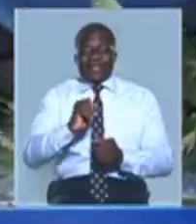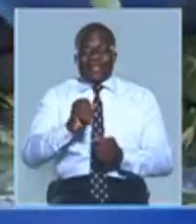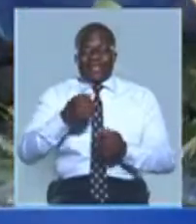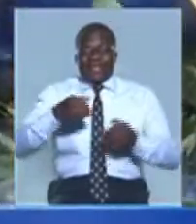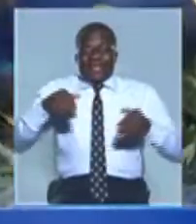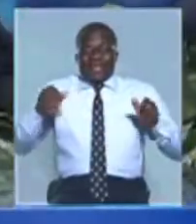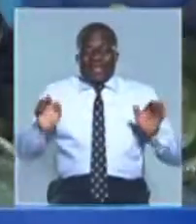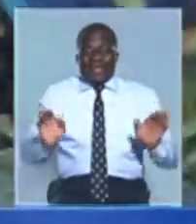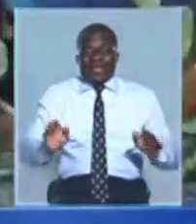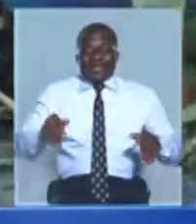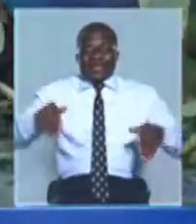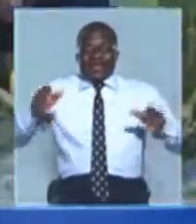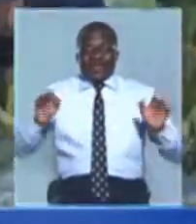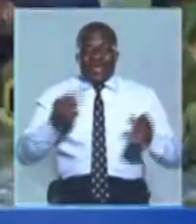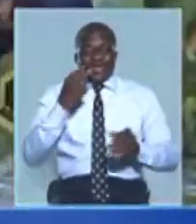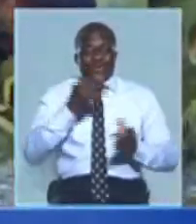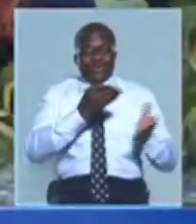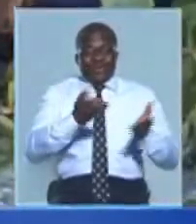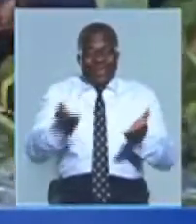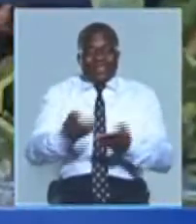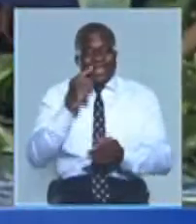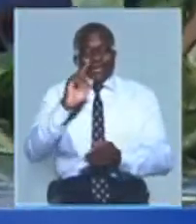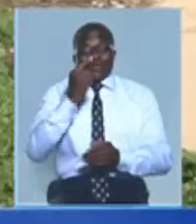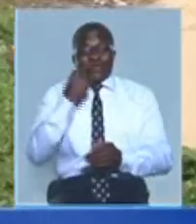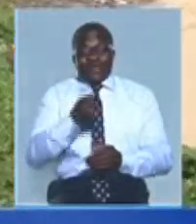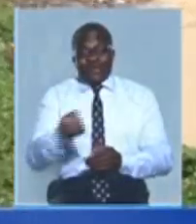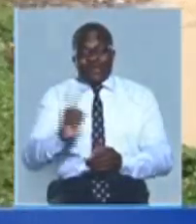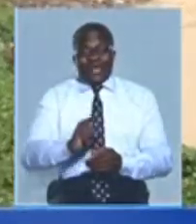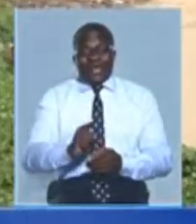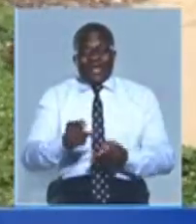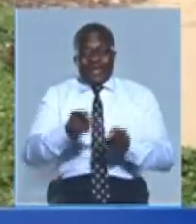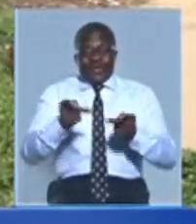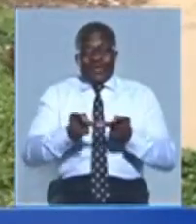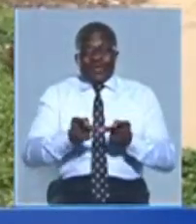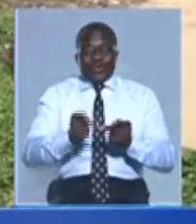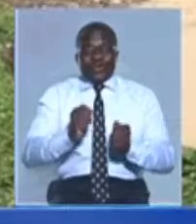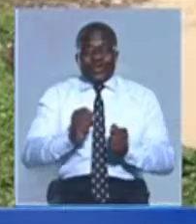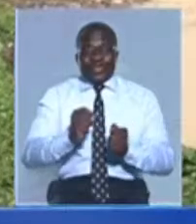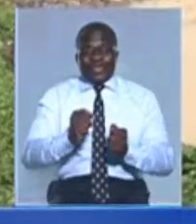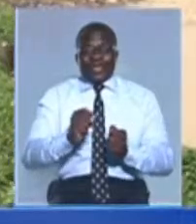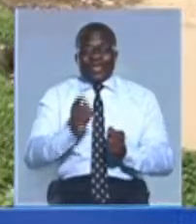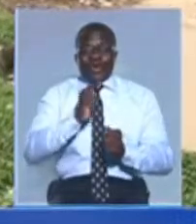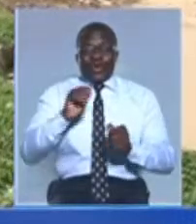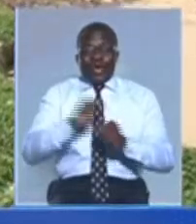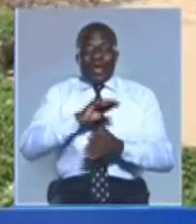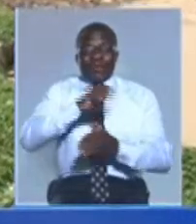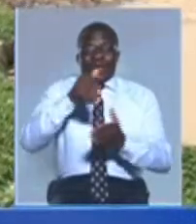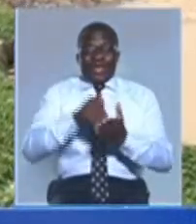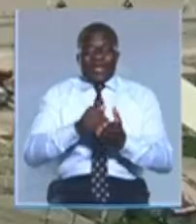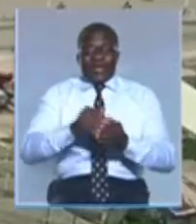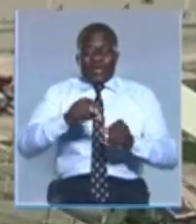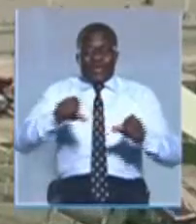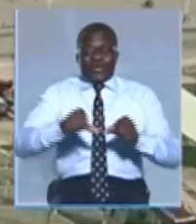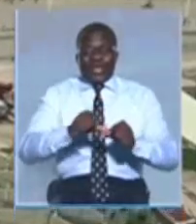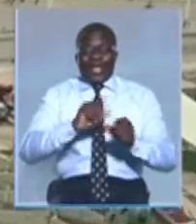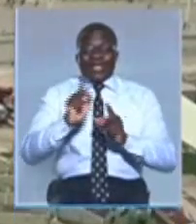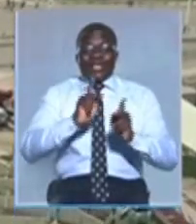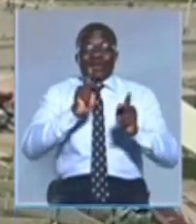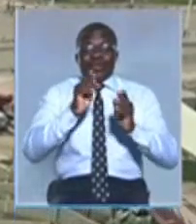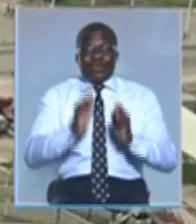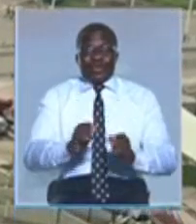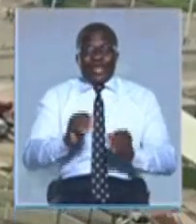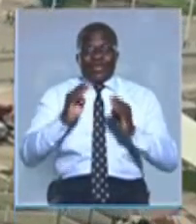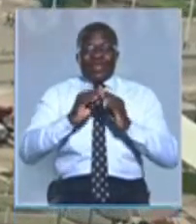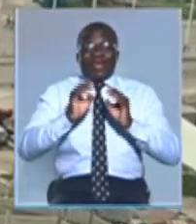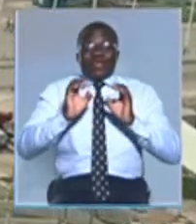qu'on ne retrouve nulle part si ce n'est ici. Une niche écologique en plein cœur d'un quartier populeux de la